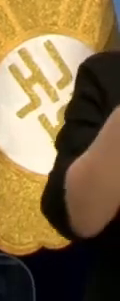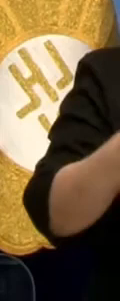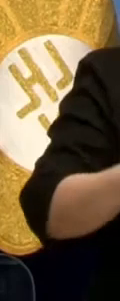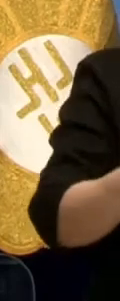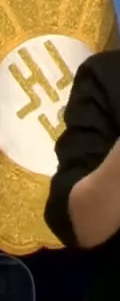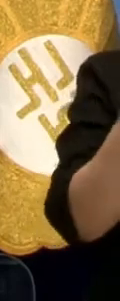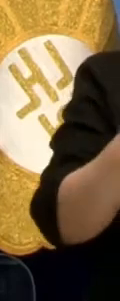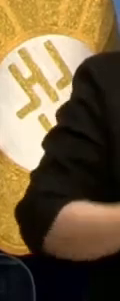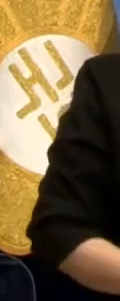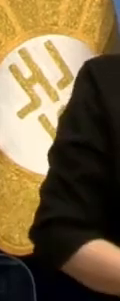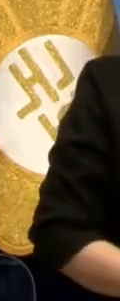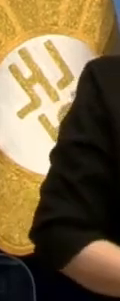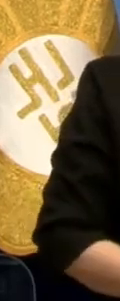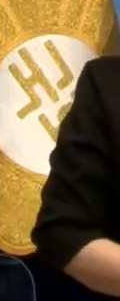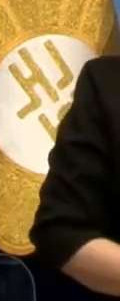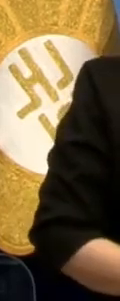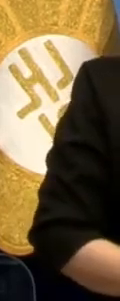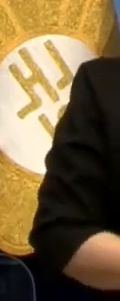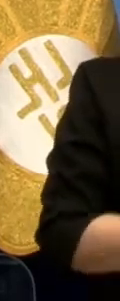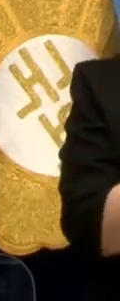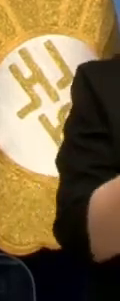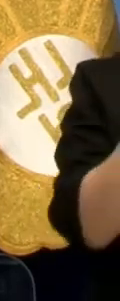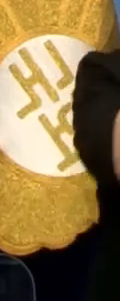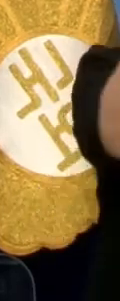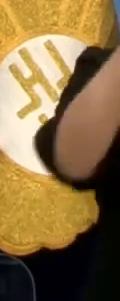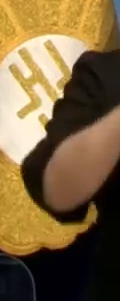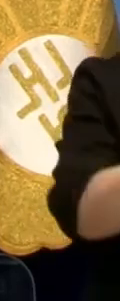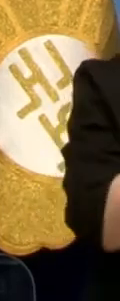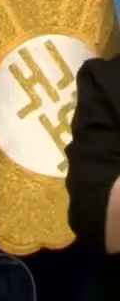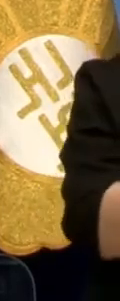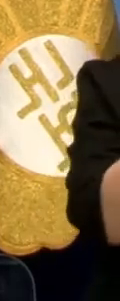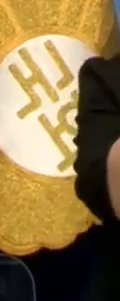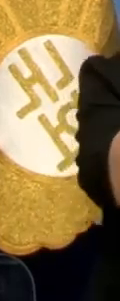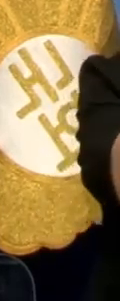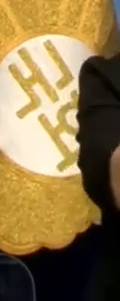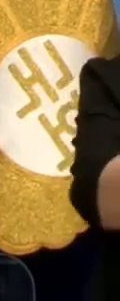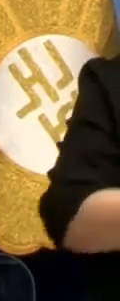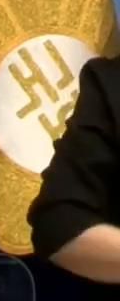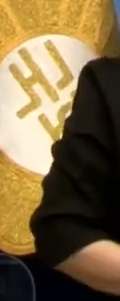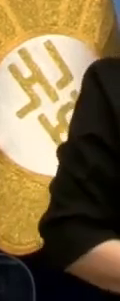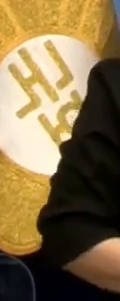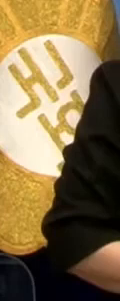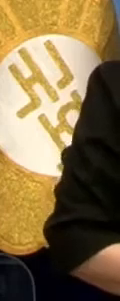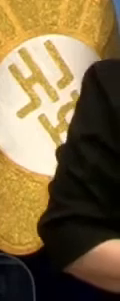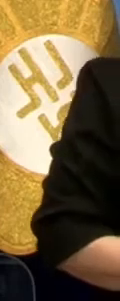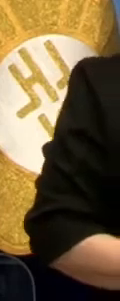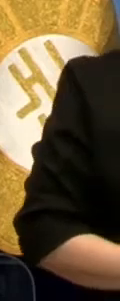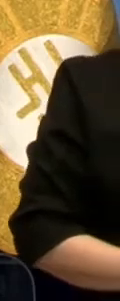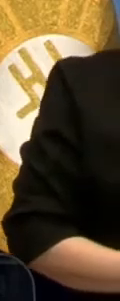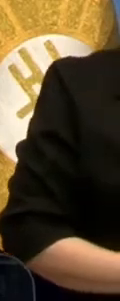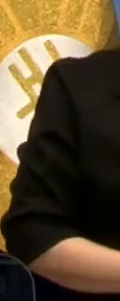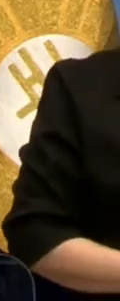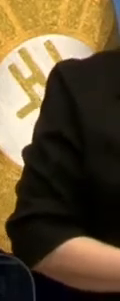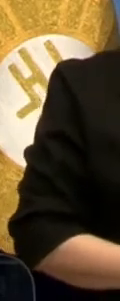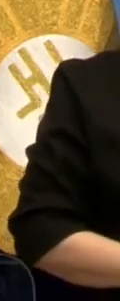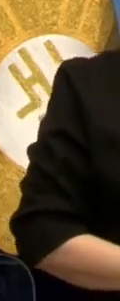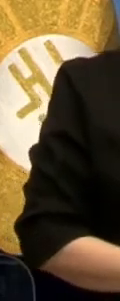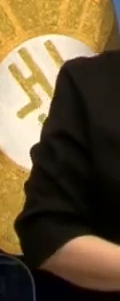있습니다. 네, 준비한 기자회견문을 낭독하도록 하겠습니다.